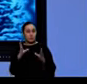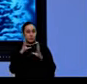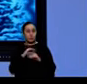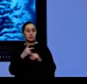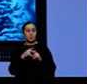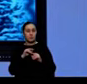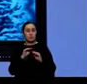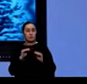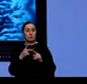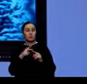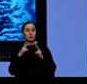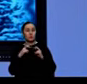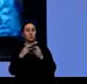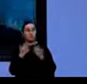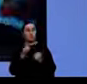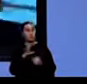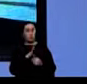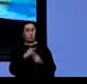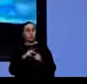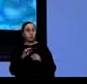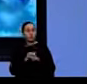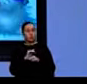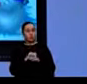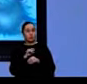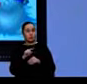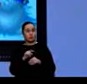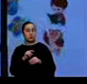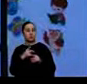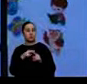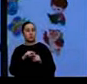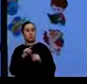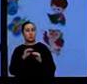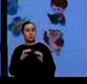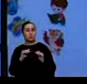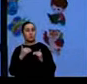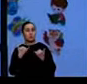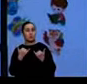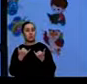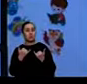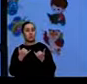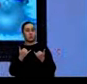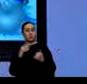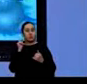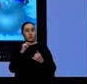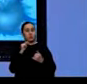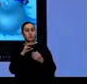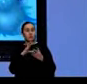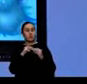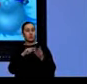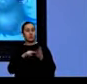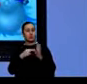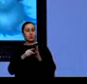Ulgurdingiz-a bolajonlar? Demak, tekshirib olgan bo'lsangiz, barakalla. Demak, bolajonlar, bugungi